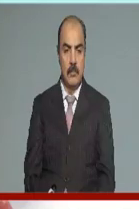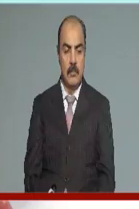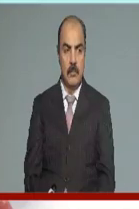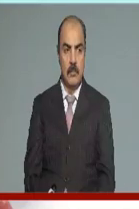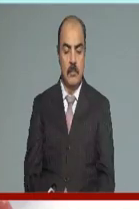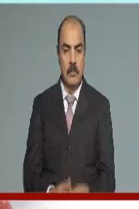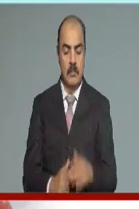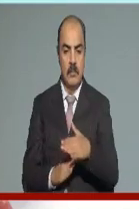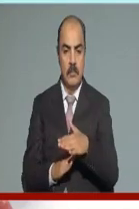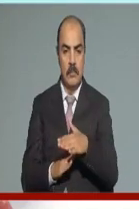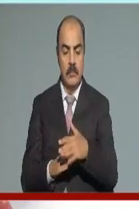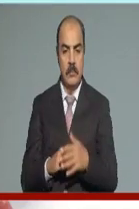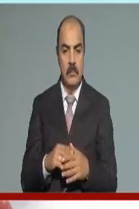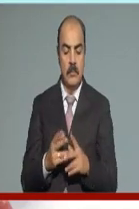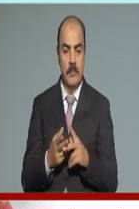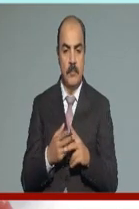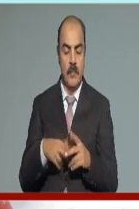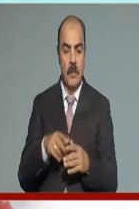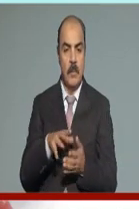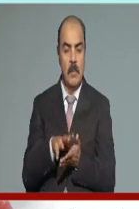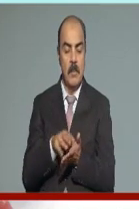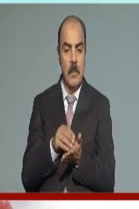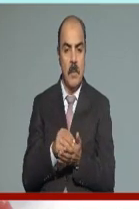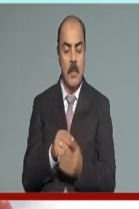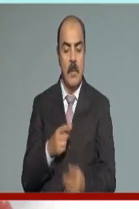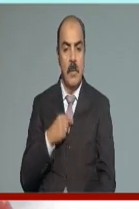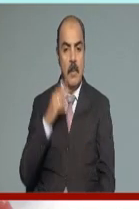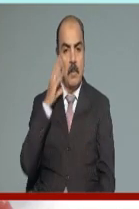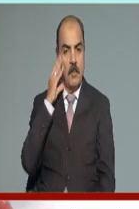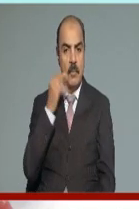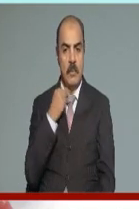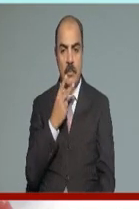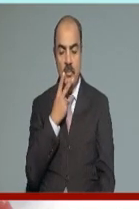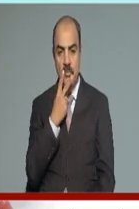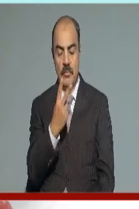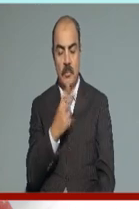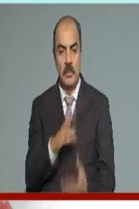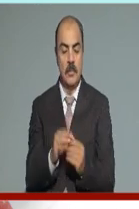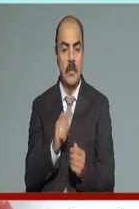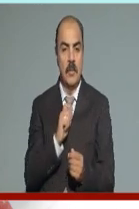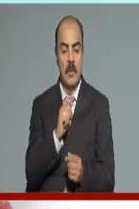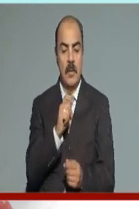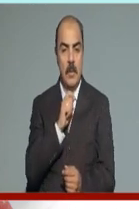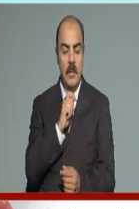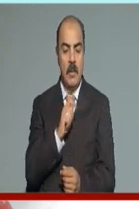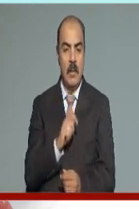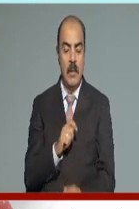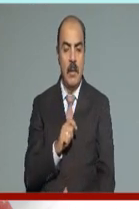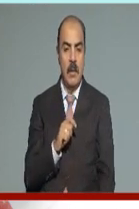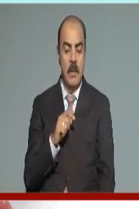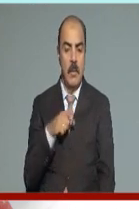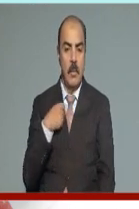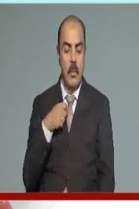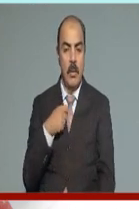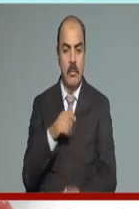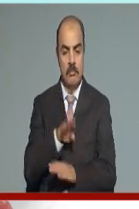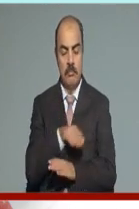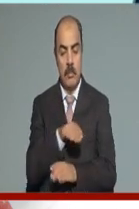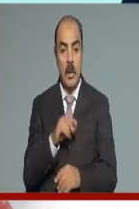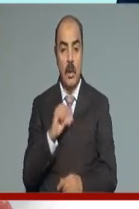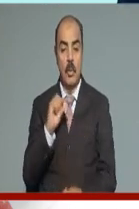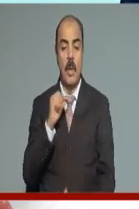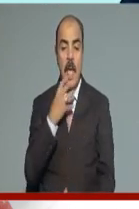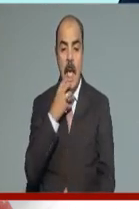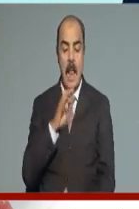مشاهدينا الكرام الان يسعدني ويشرفني ان انا ارتقي مع السيده وزيره التخطيط الدكتور هاله